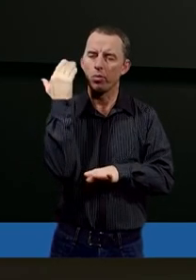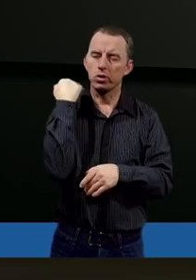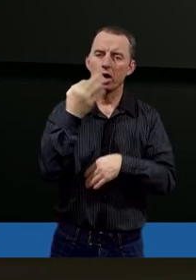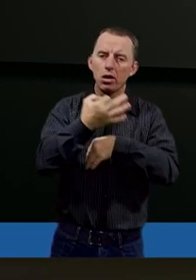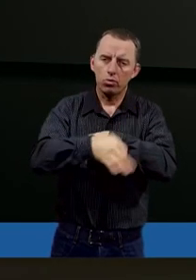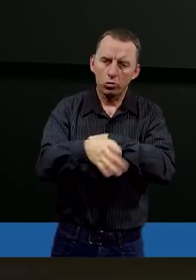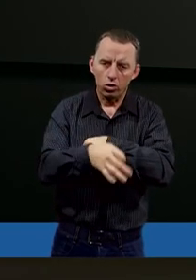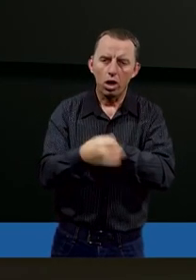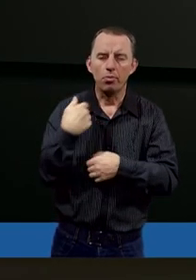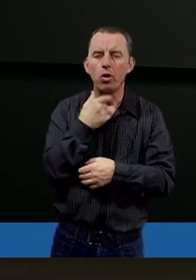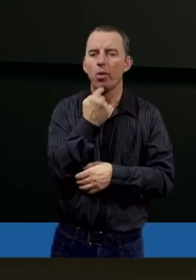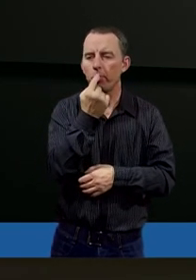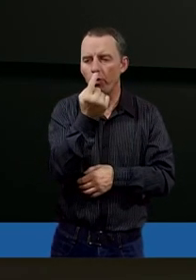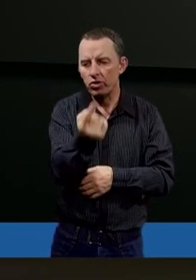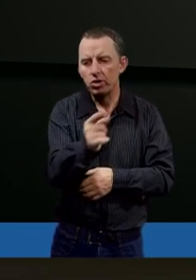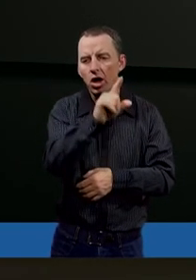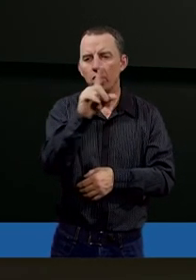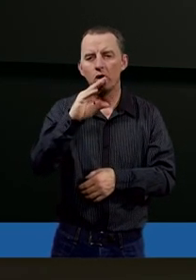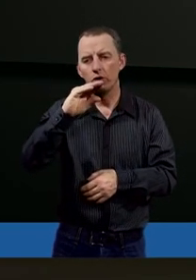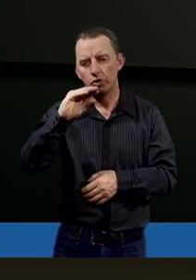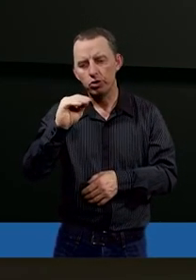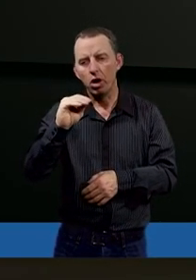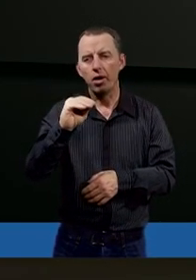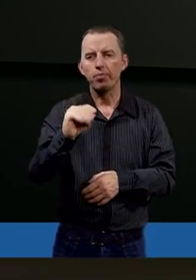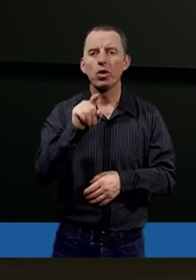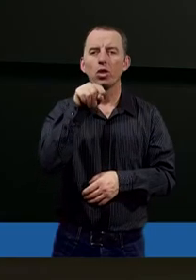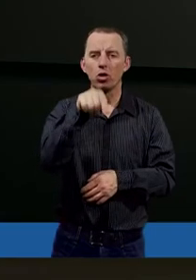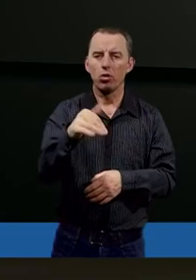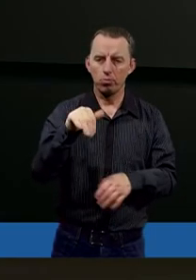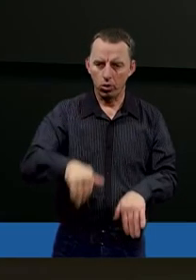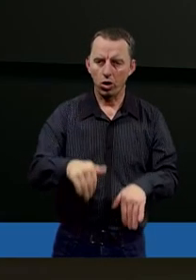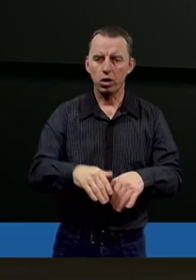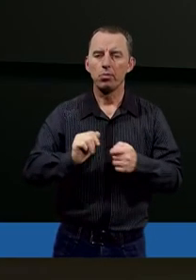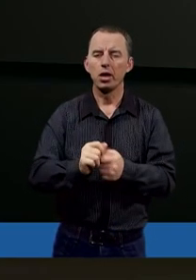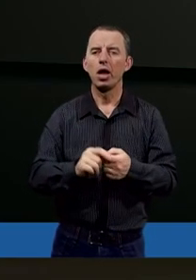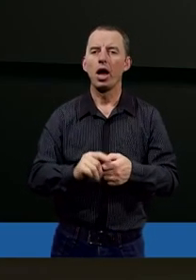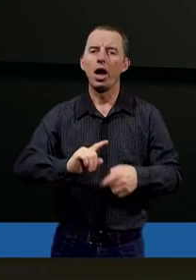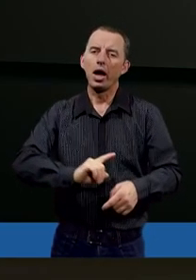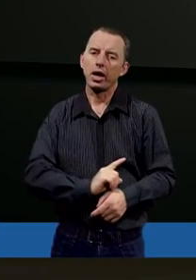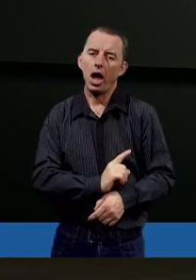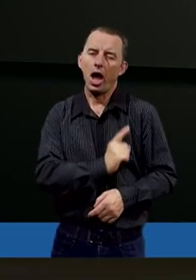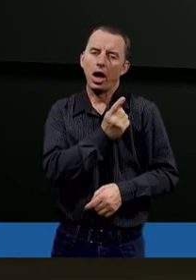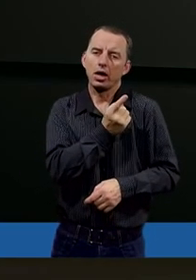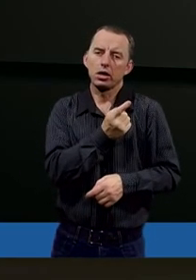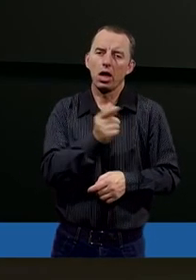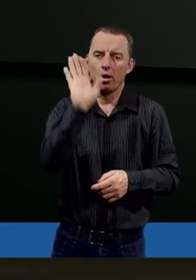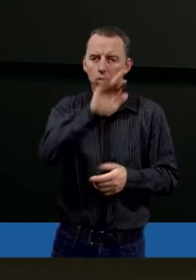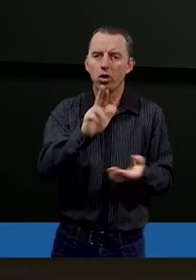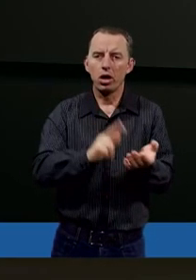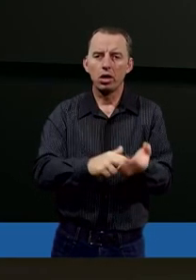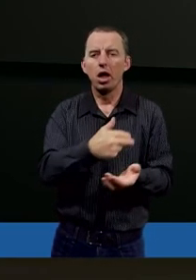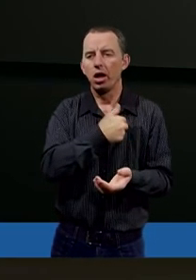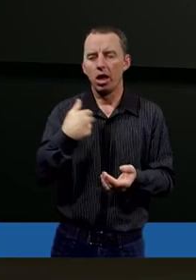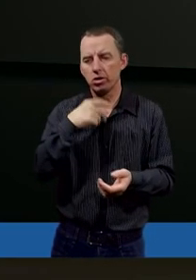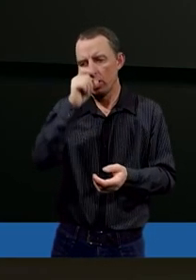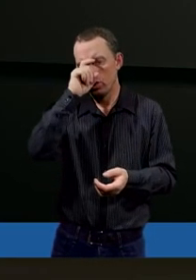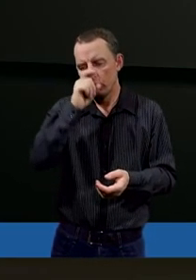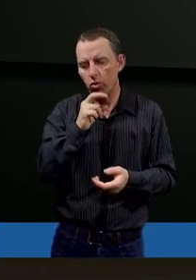studium było powiedziane, że to może być reakcja Boga na nasze złe